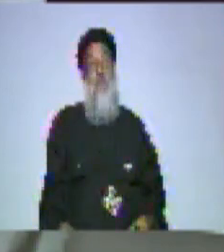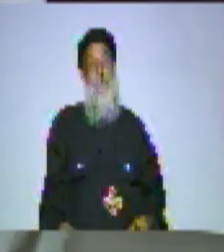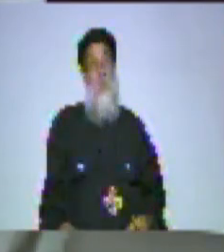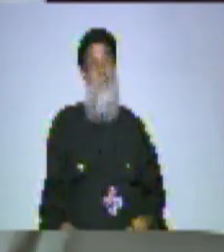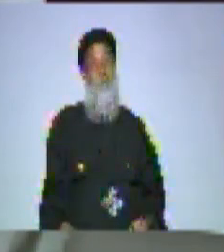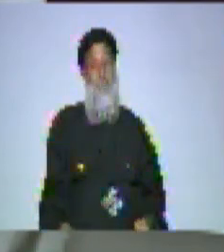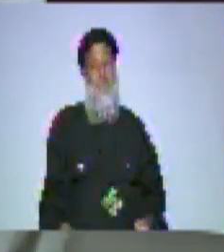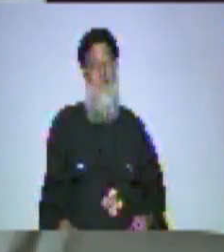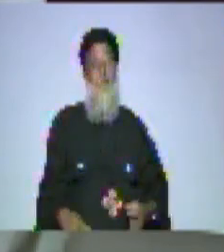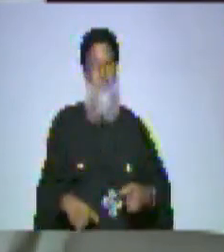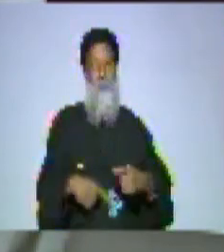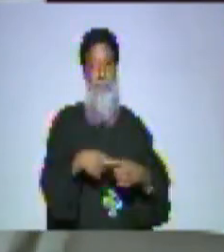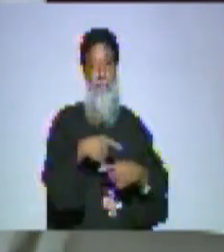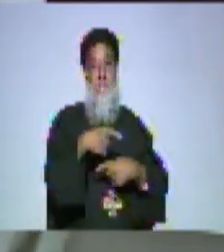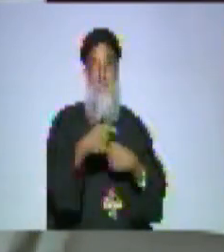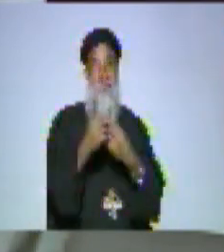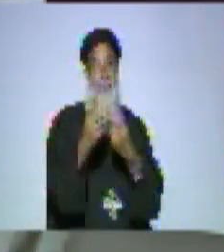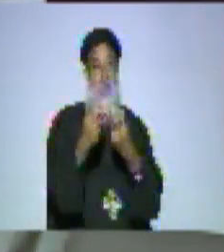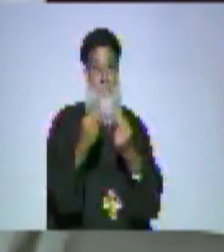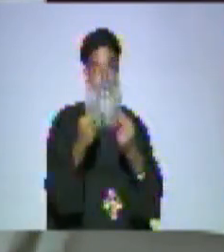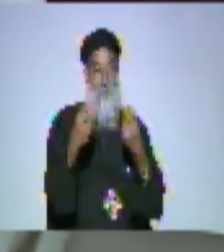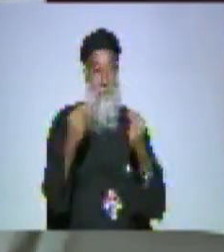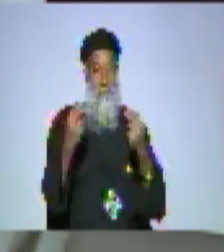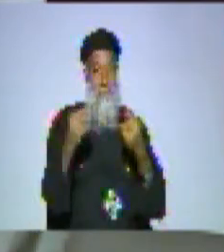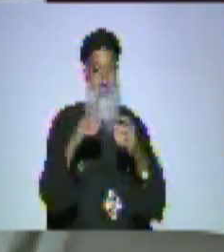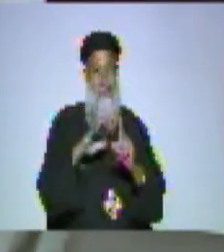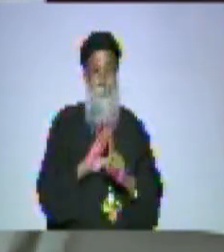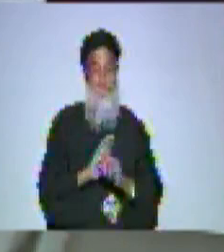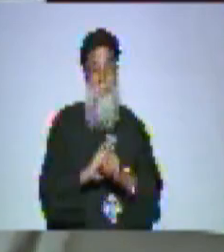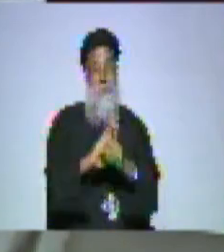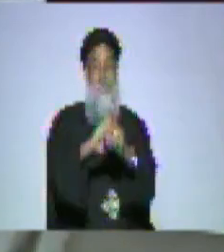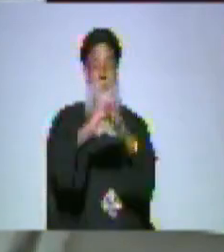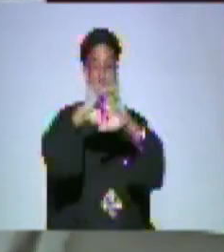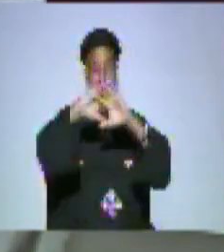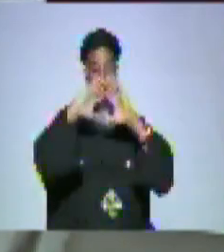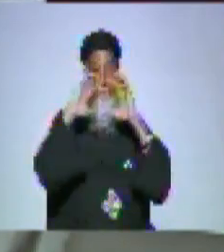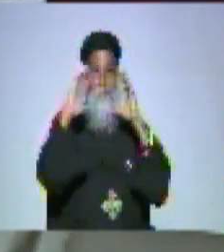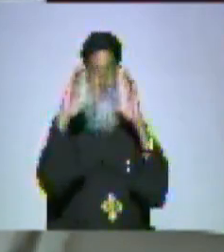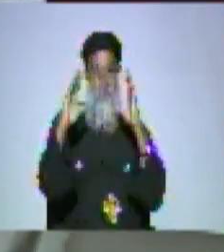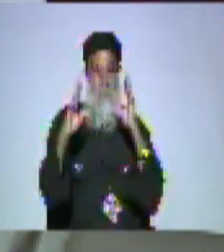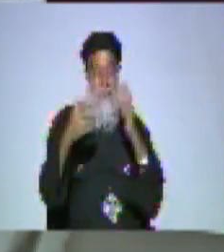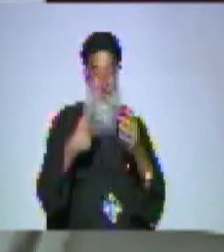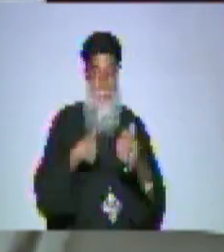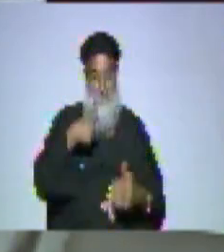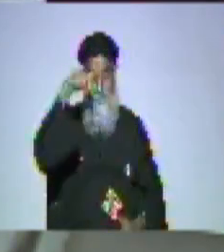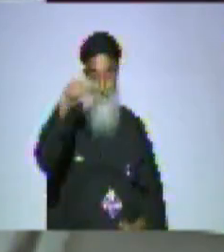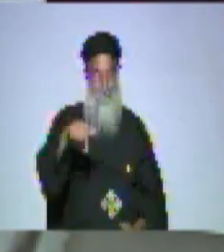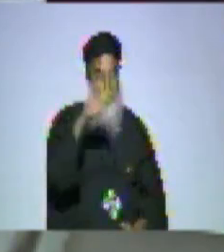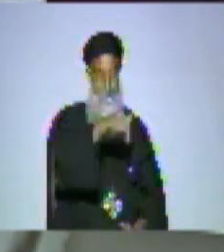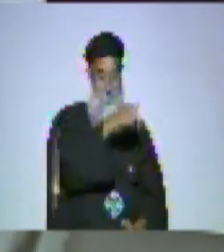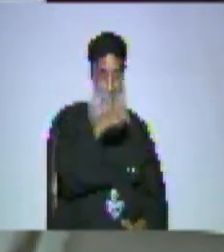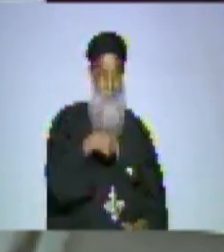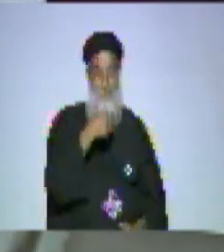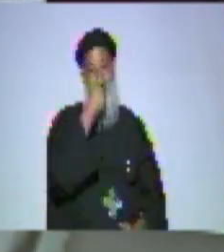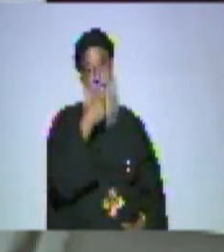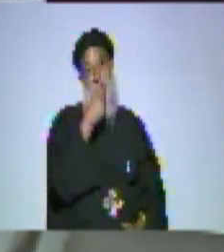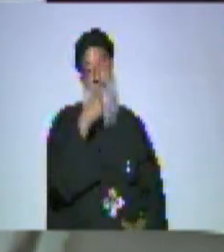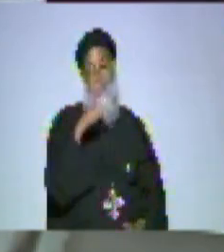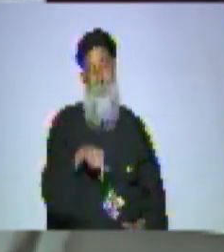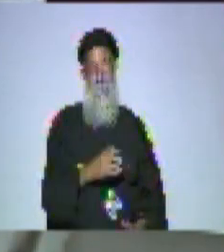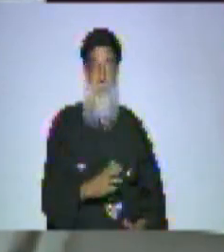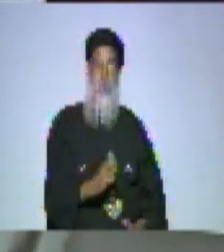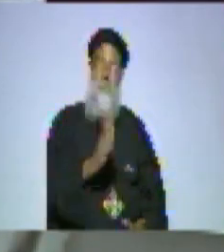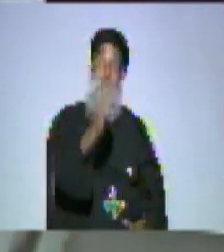فاقيمك على الكثير يعني كل المهام اللي احنا بنقوم بها هنا دي ده القليل